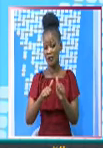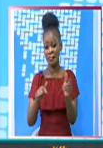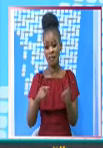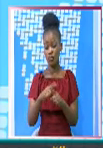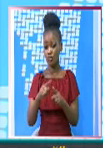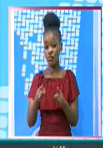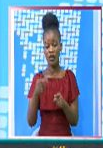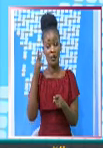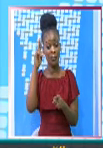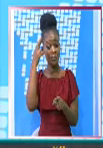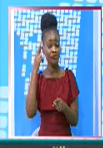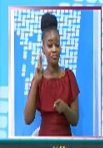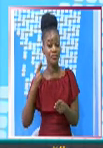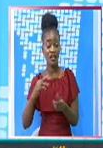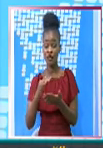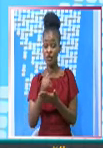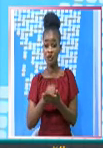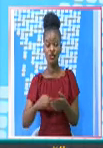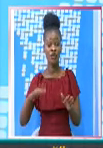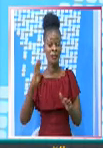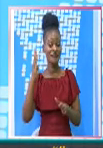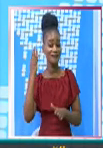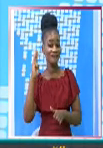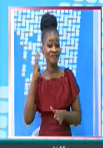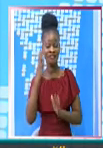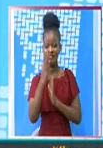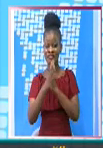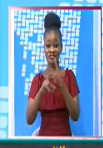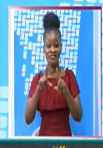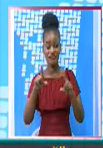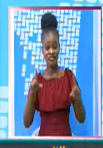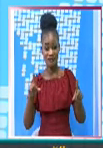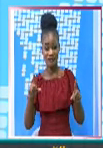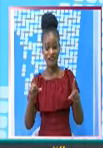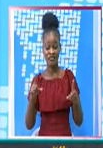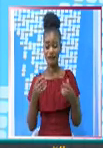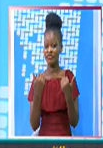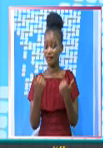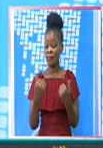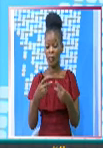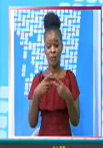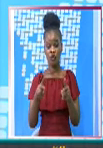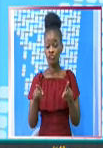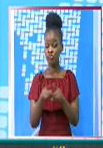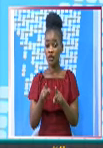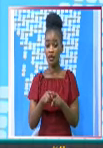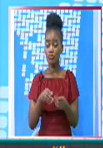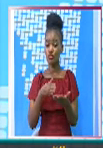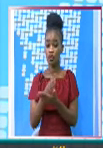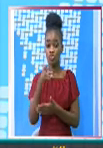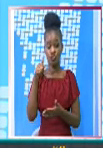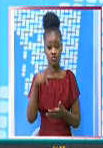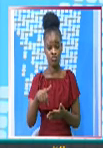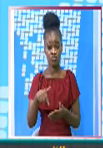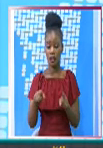jawulo. Amanya nze Naomi Mutumba ne munange we nina kawuki kuludda olw'obubonero. Era gano ge mawulire gaffe amatuufu